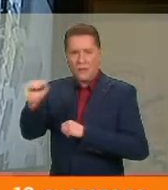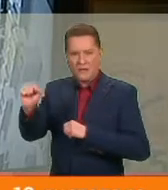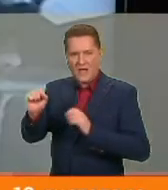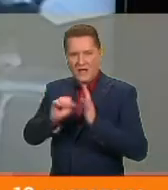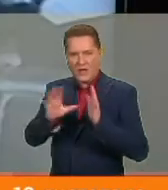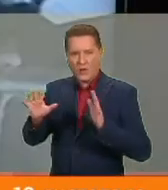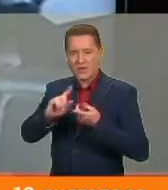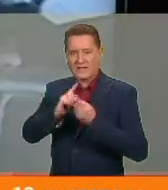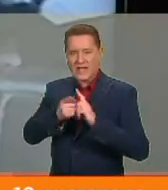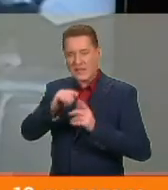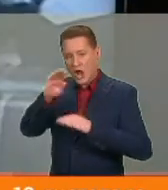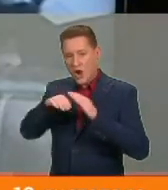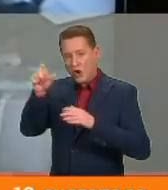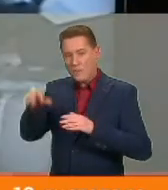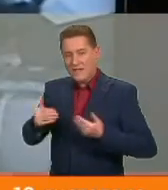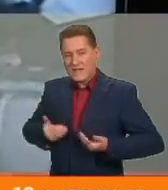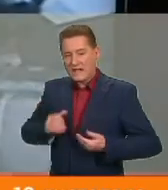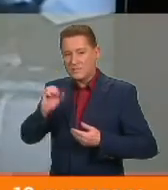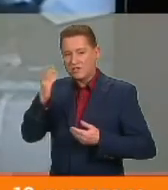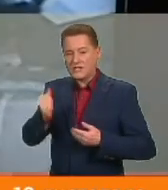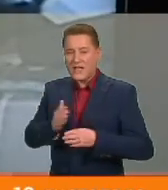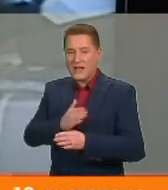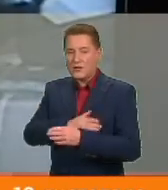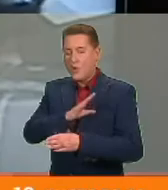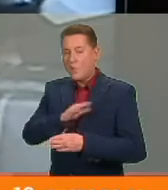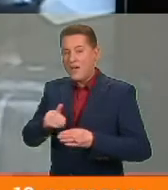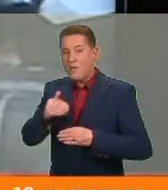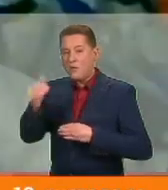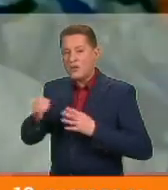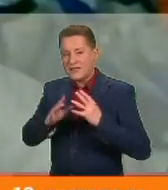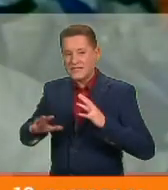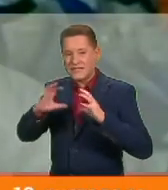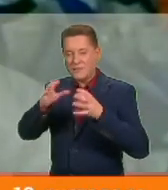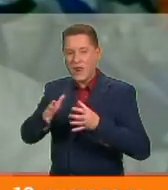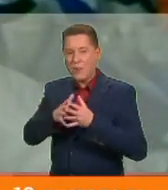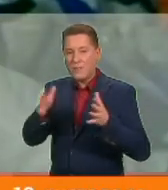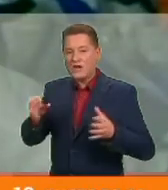стане громадянином США, що найдовше був поза землею – більше, ніж півтора року.